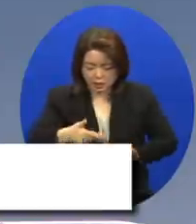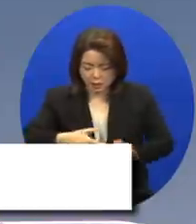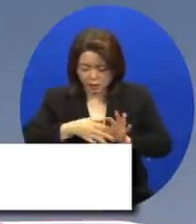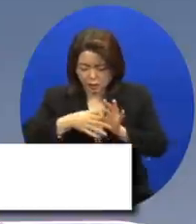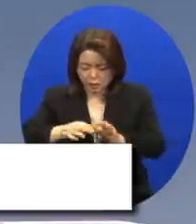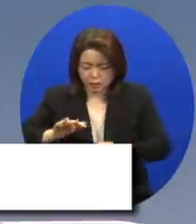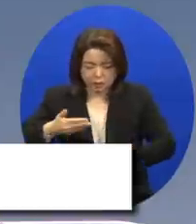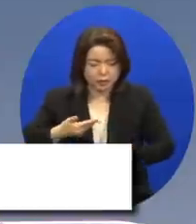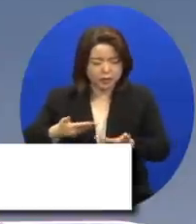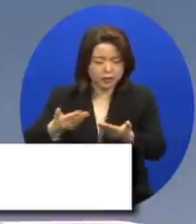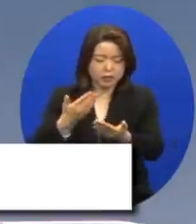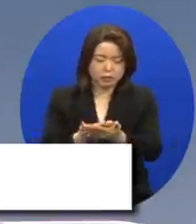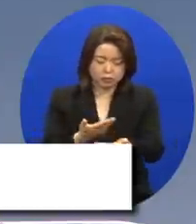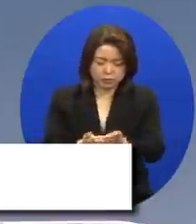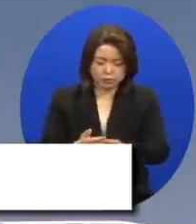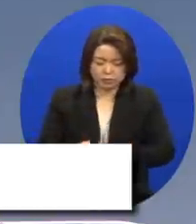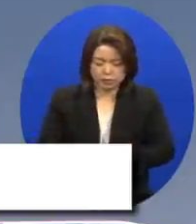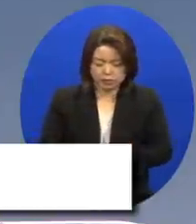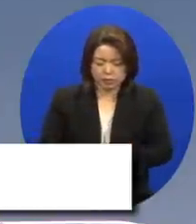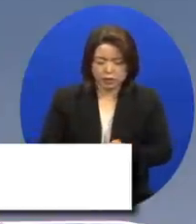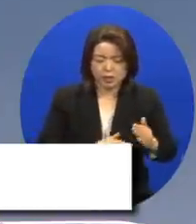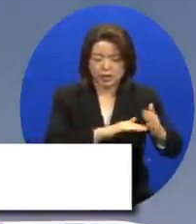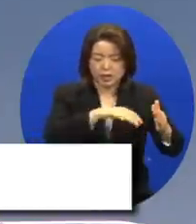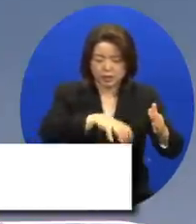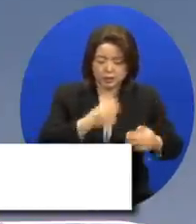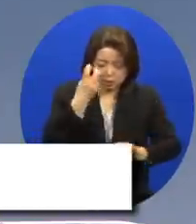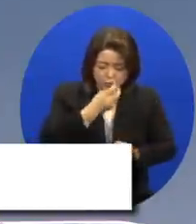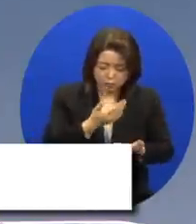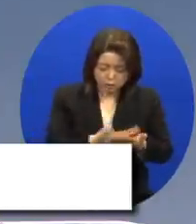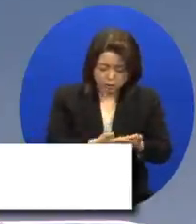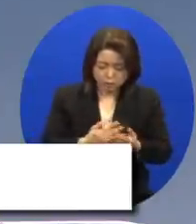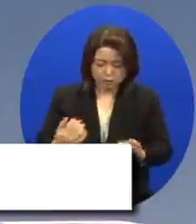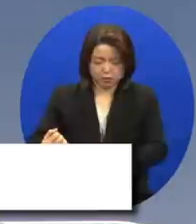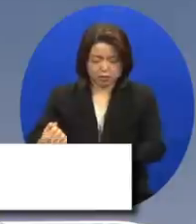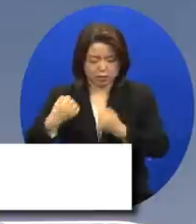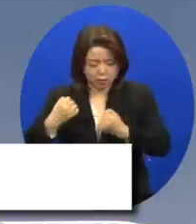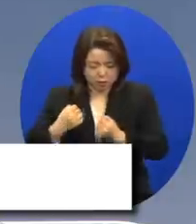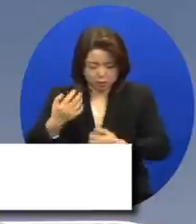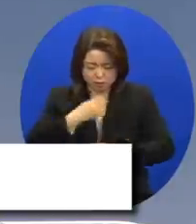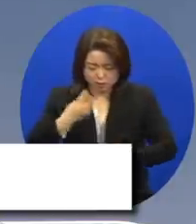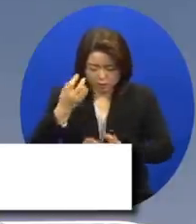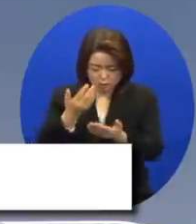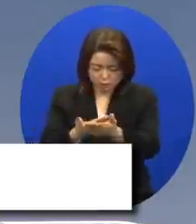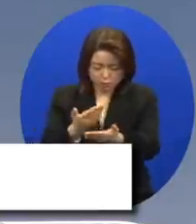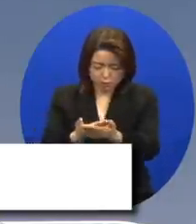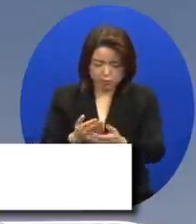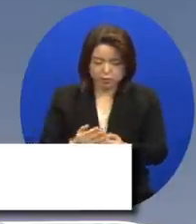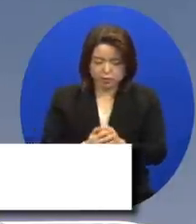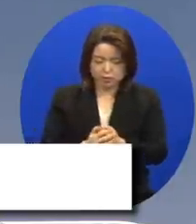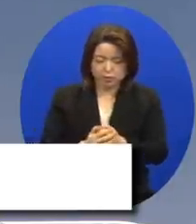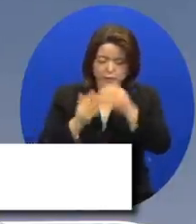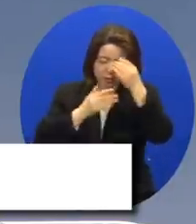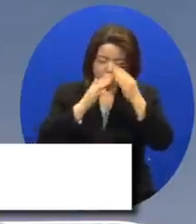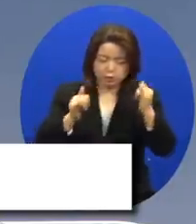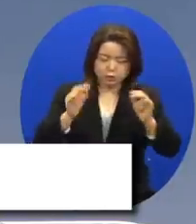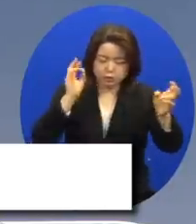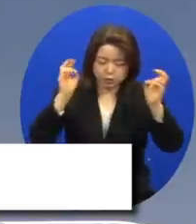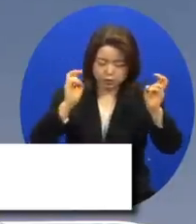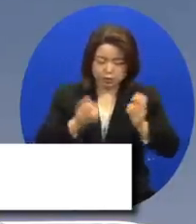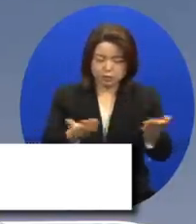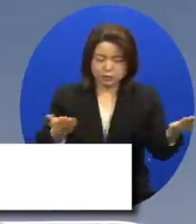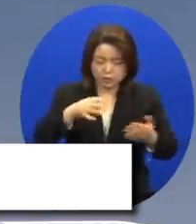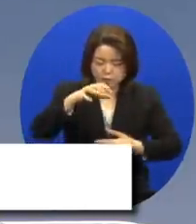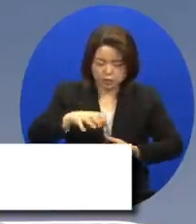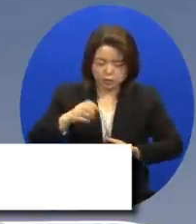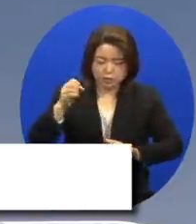하소서 가정도 지키시고 건강도 지키시고 서 성도들이 기업 일터를